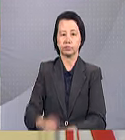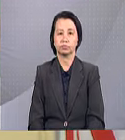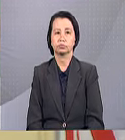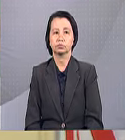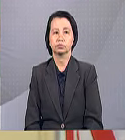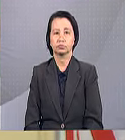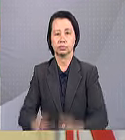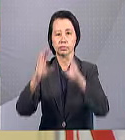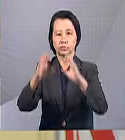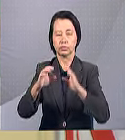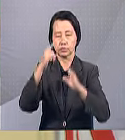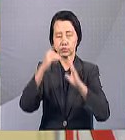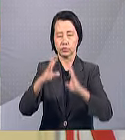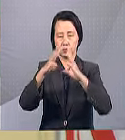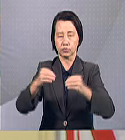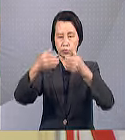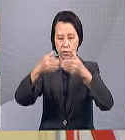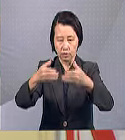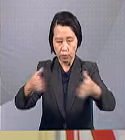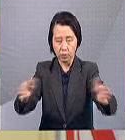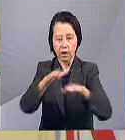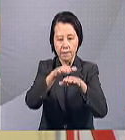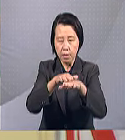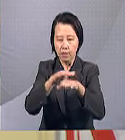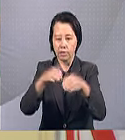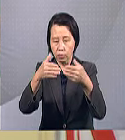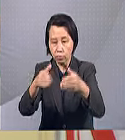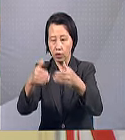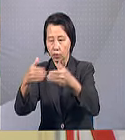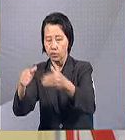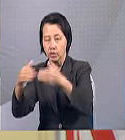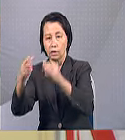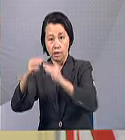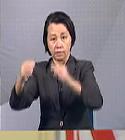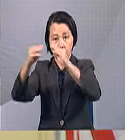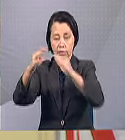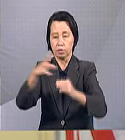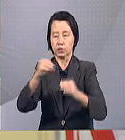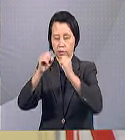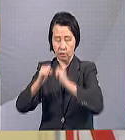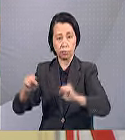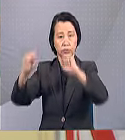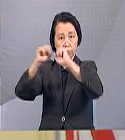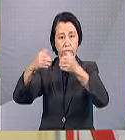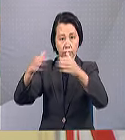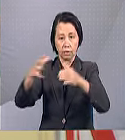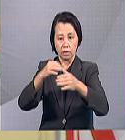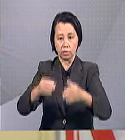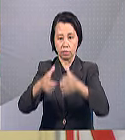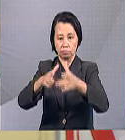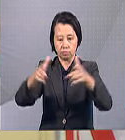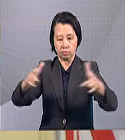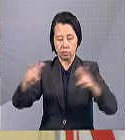Pendekatan soft landing dengan pembukaan masjid, surau Jumaat dan juga surau serta perluasan